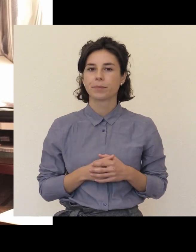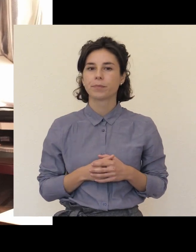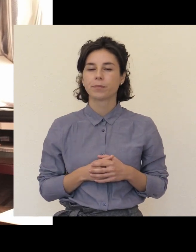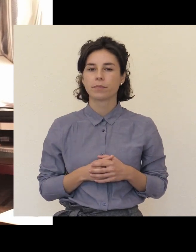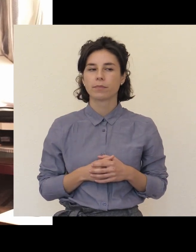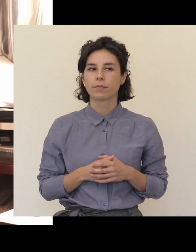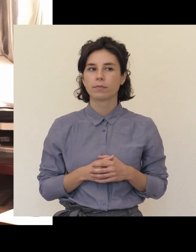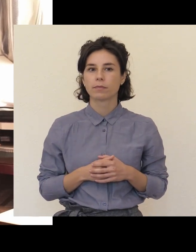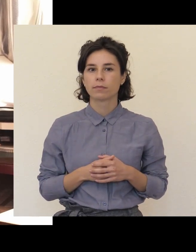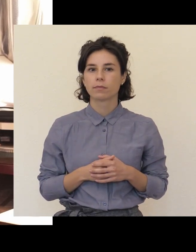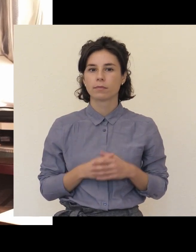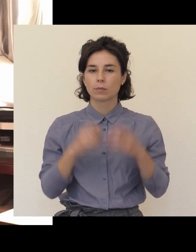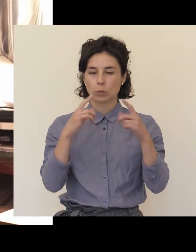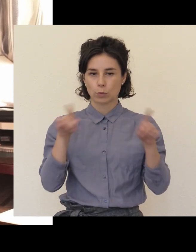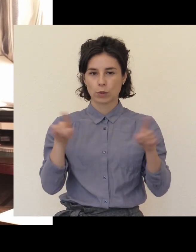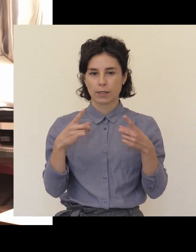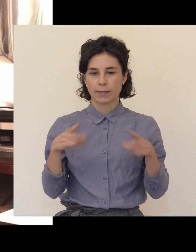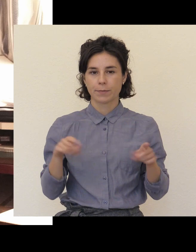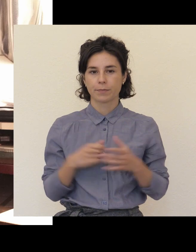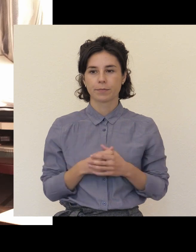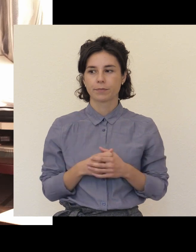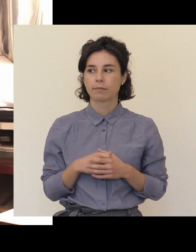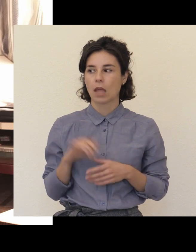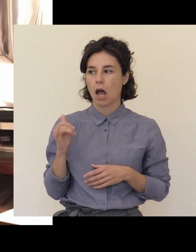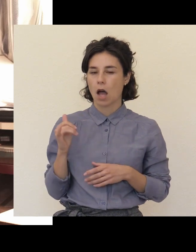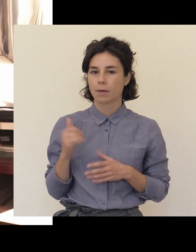Sie spricht genervt in ihr Telefon. Ja.